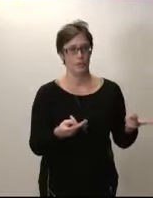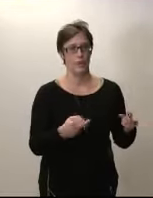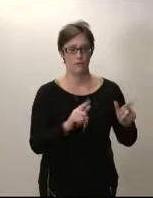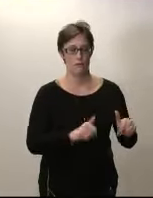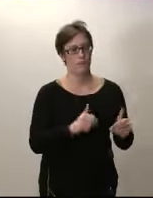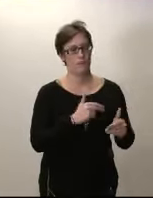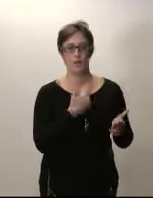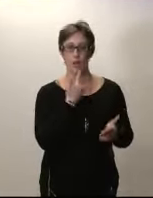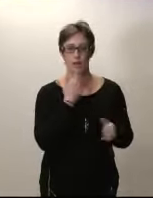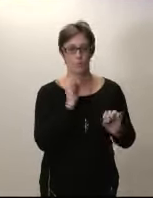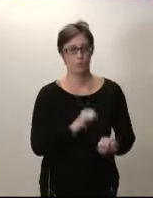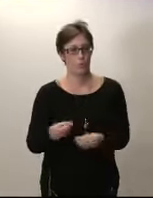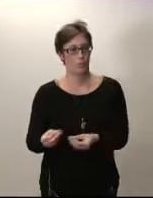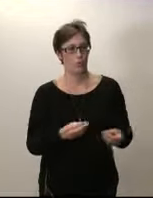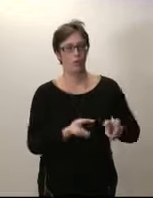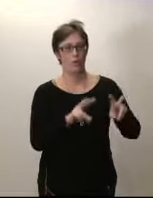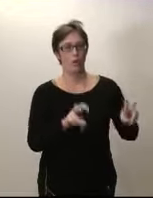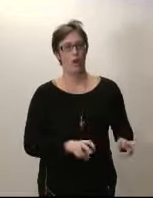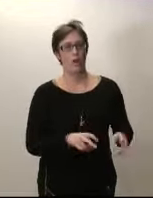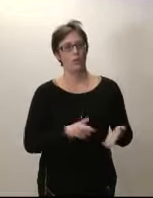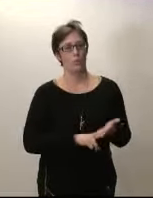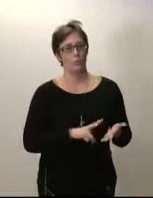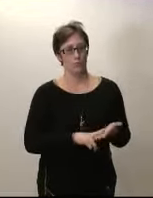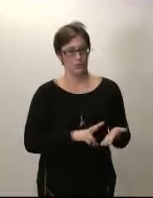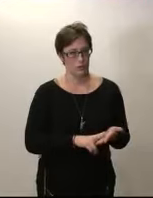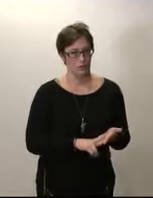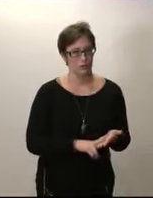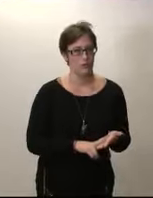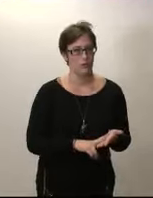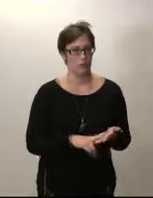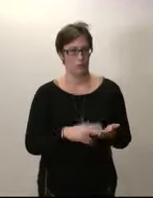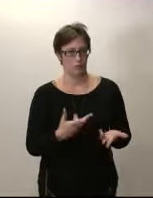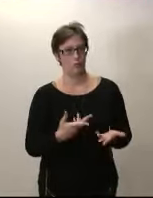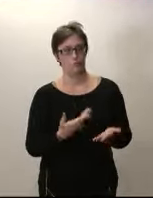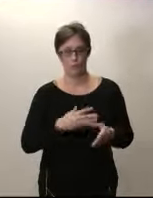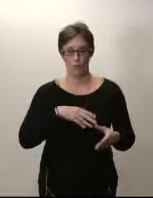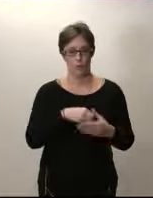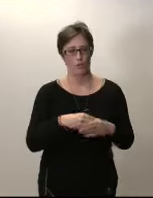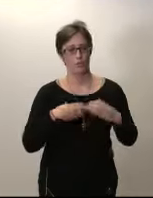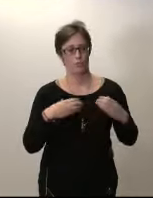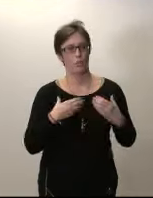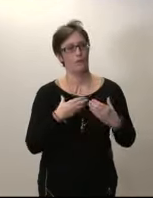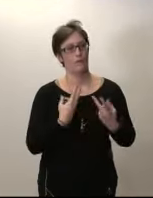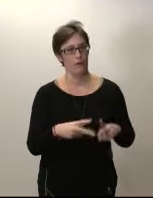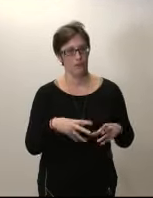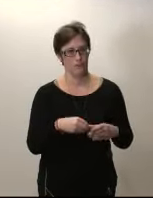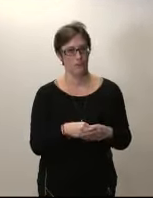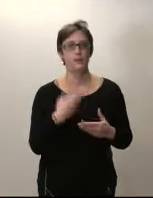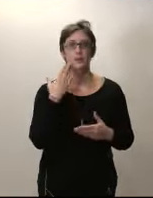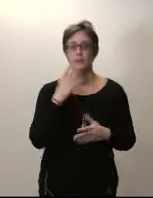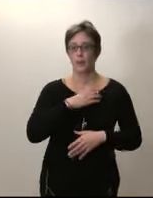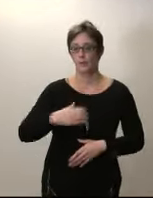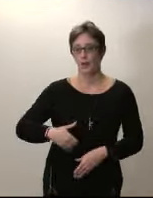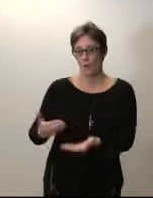les actes authentiques dans lesquels la commune est partie à l'acte. Lorsque le maire reçoit et